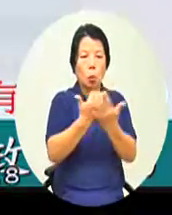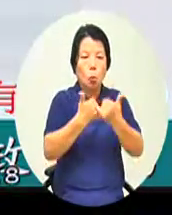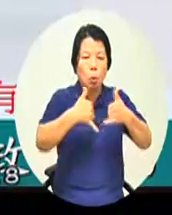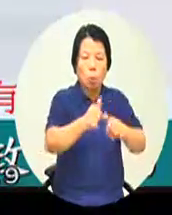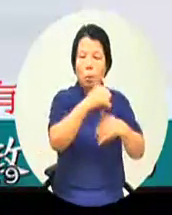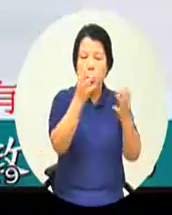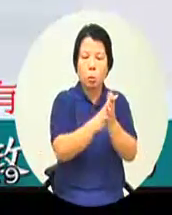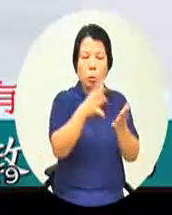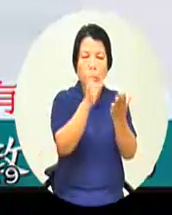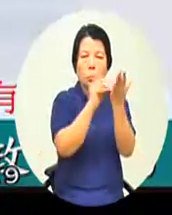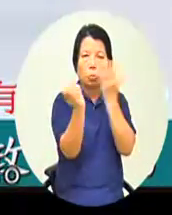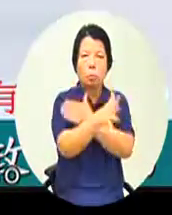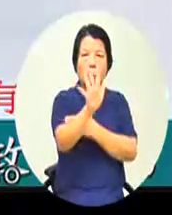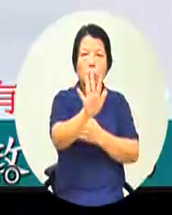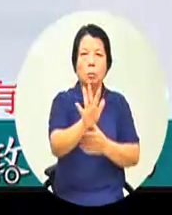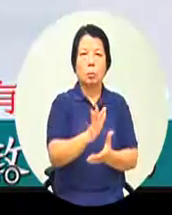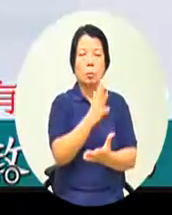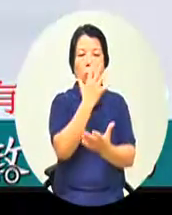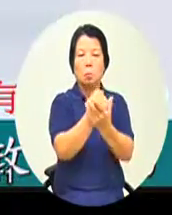删掉。